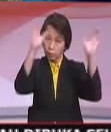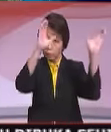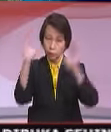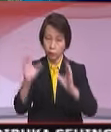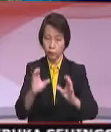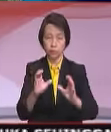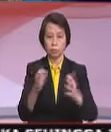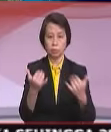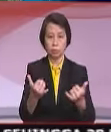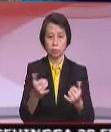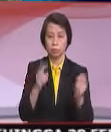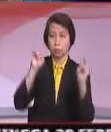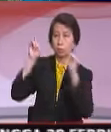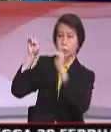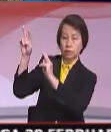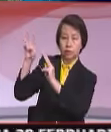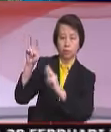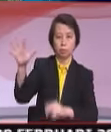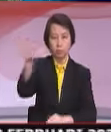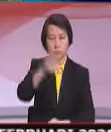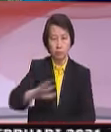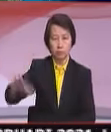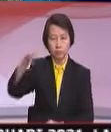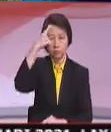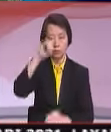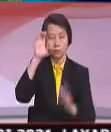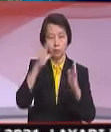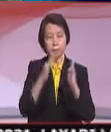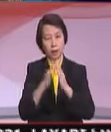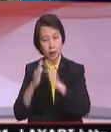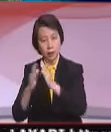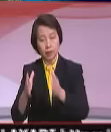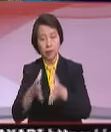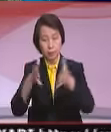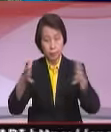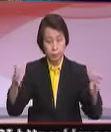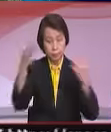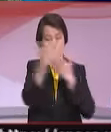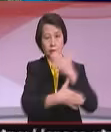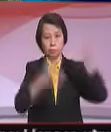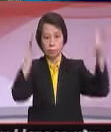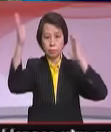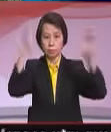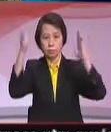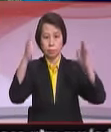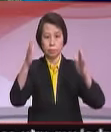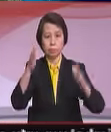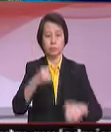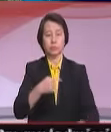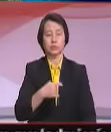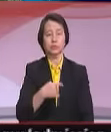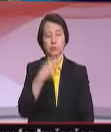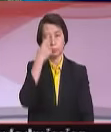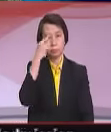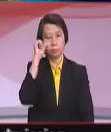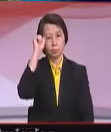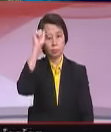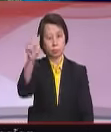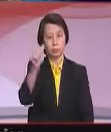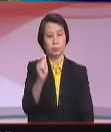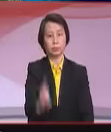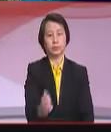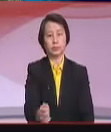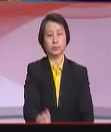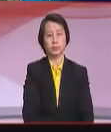untuk malam ini. Sekarang kita lihat ramalan cuaca bagi bandar-bandar utama di seluruh Malaysia. Saya Syazwani Yahya.